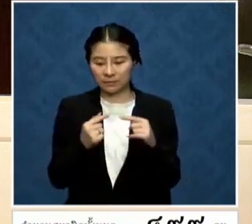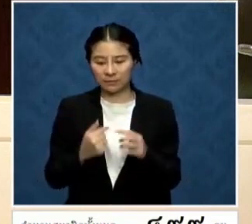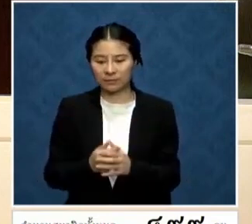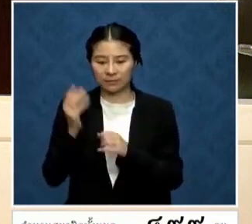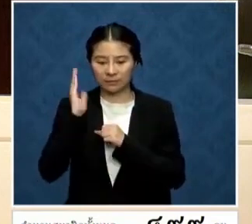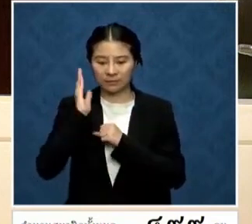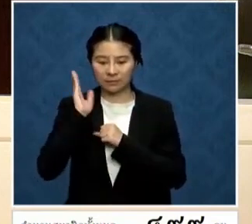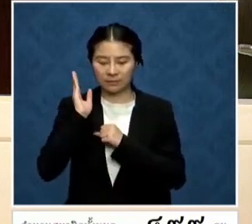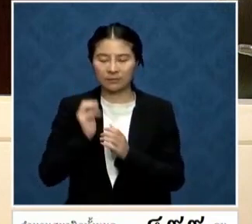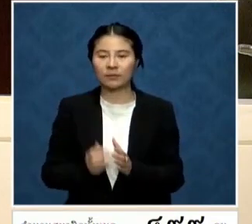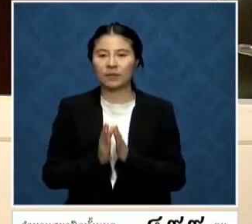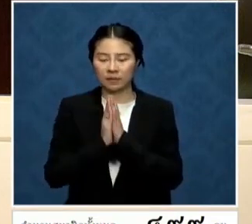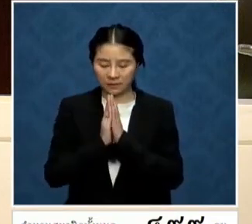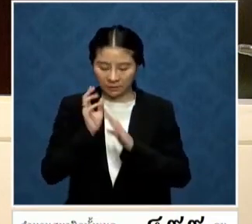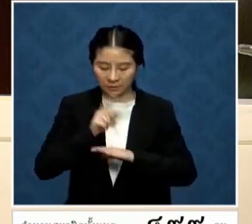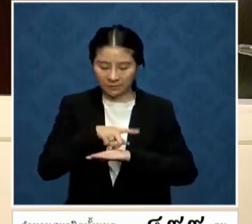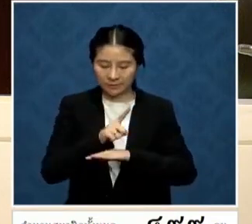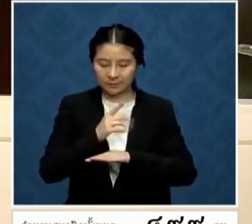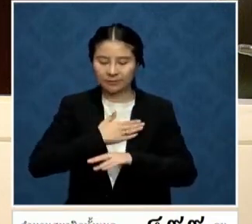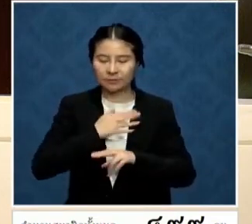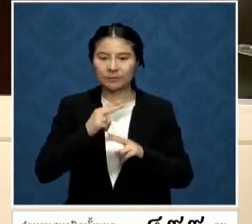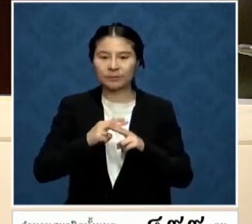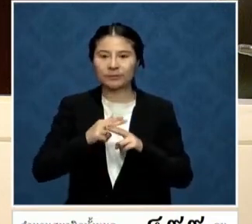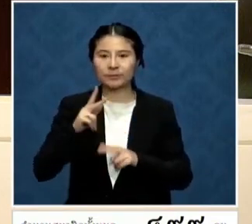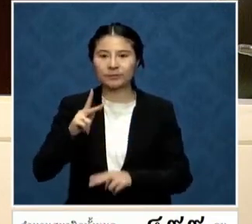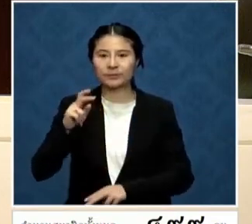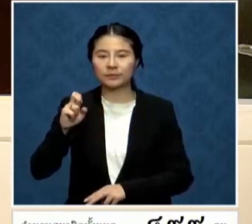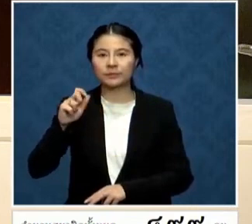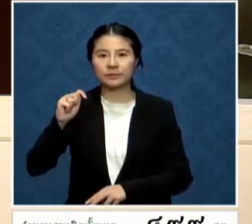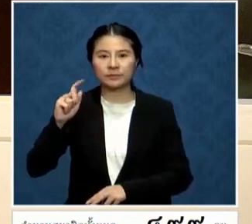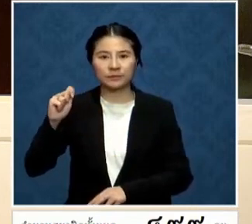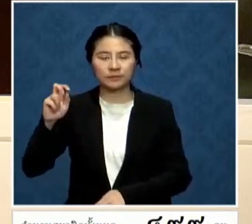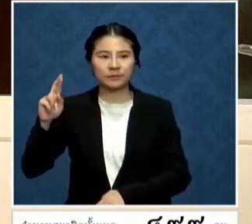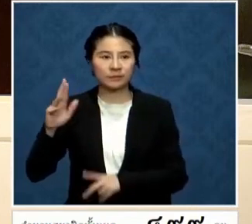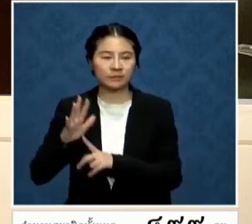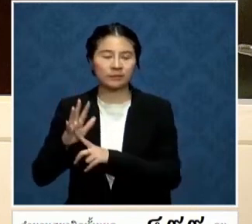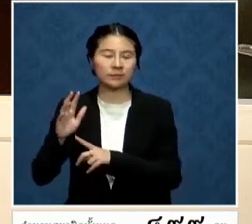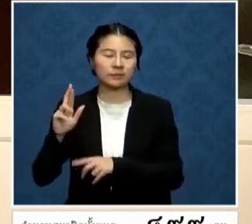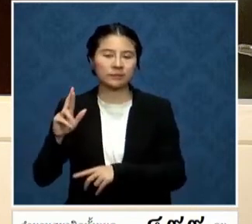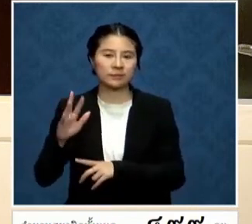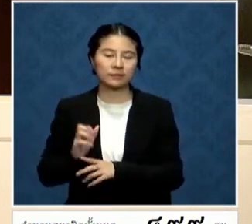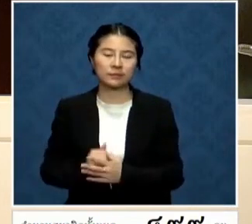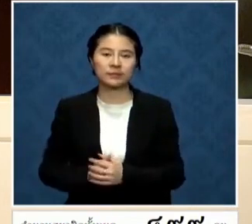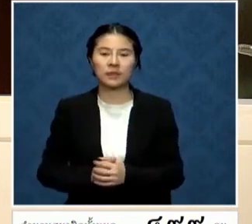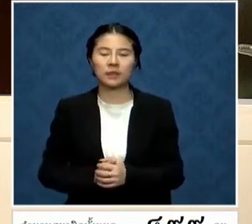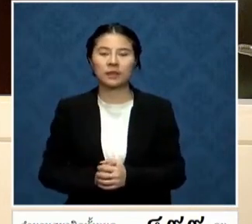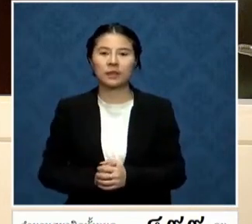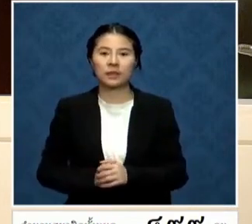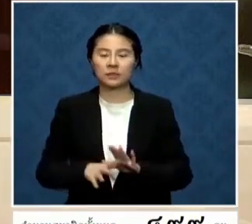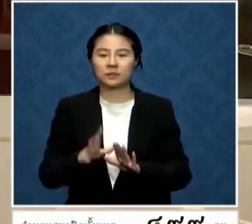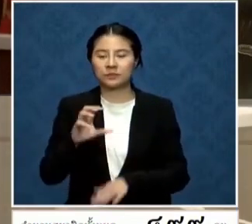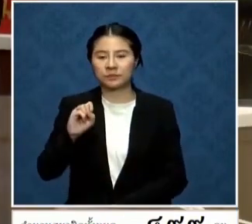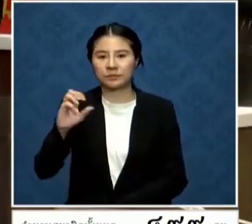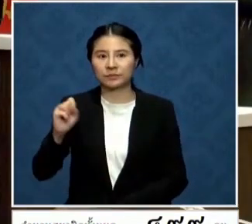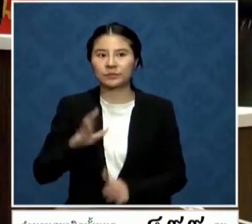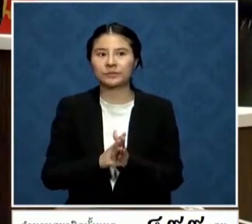ครับเรียนท่านประธานกระผมกิตหิรันเลิศอุรภักดีผู้แทนราษฎรจังหวัดนครสวรรค์เขตเลือกตั้งที่ 1คน